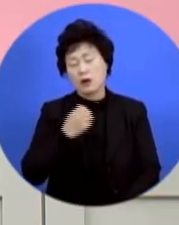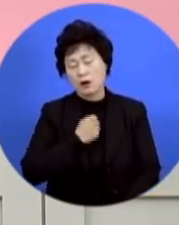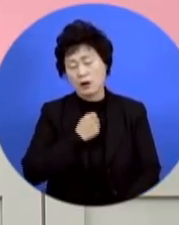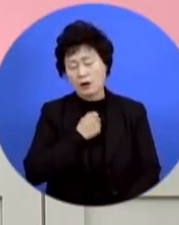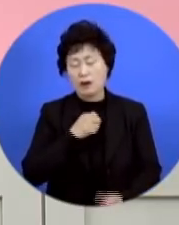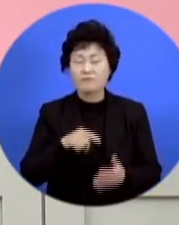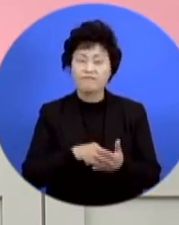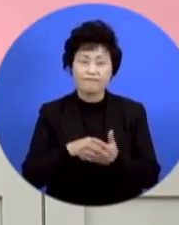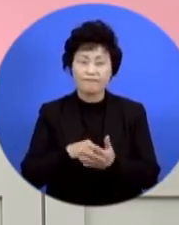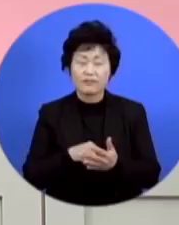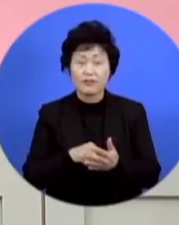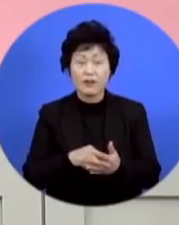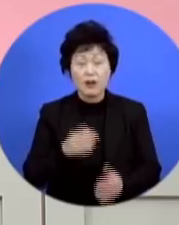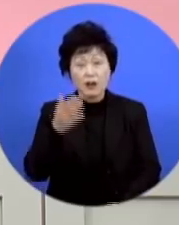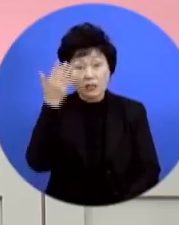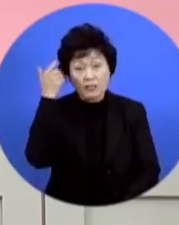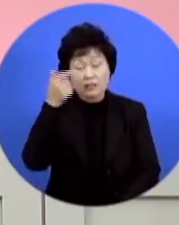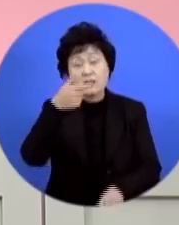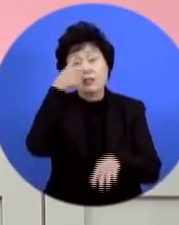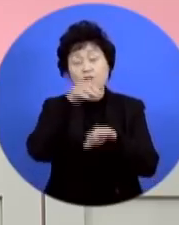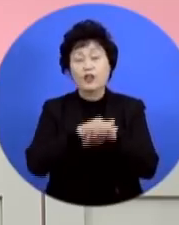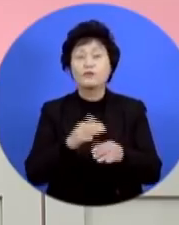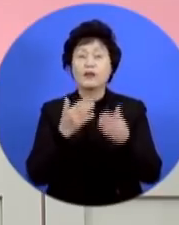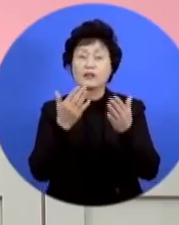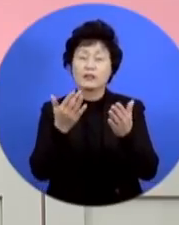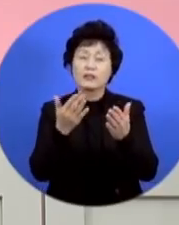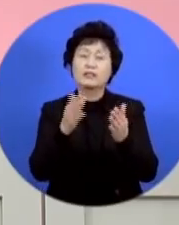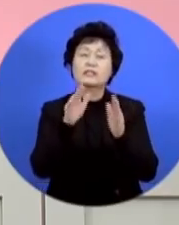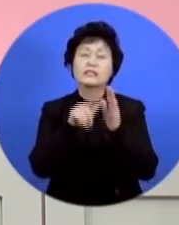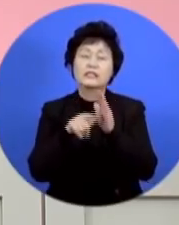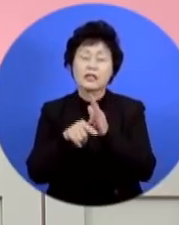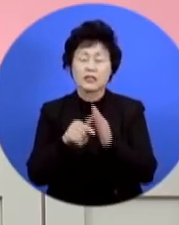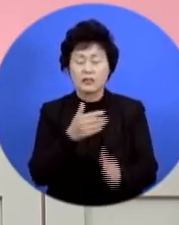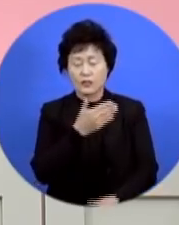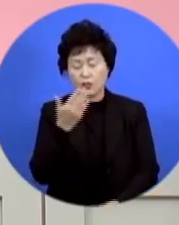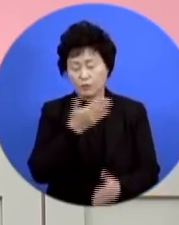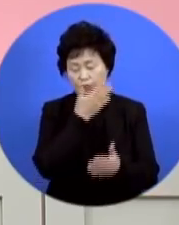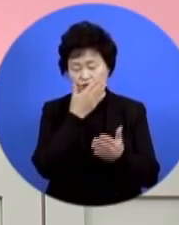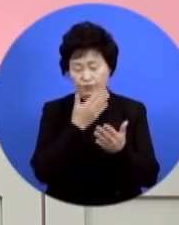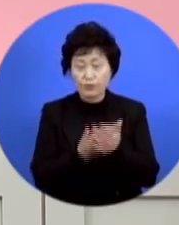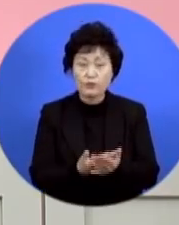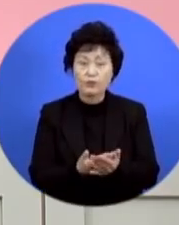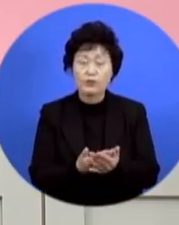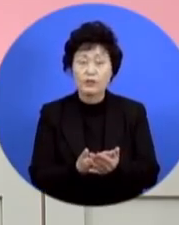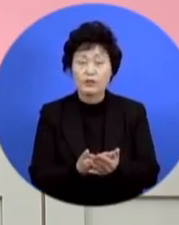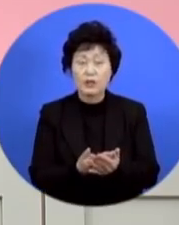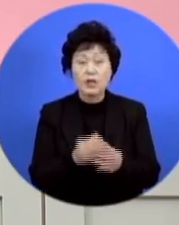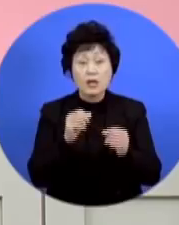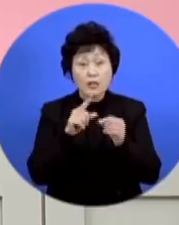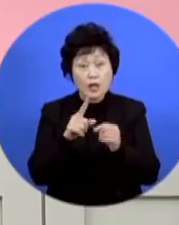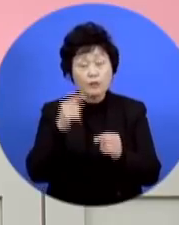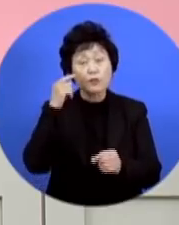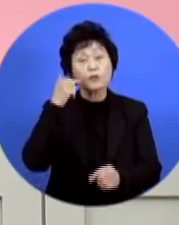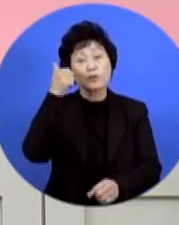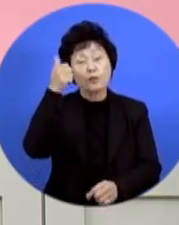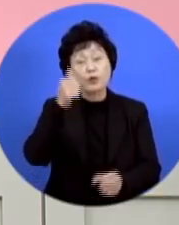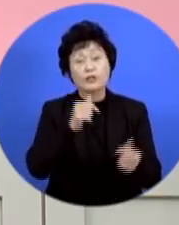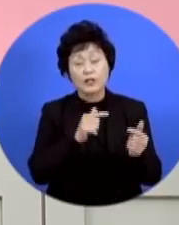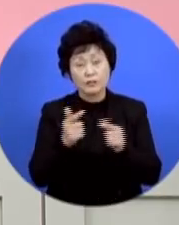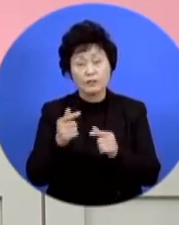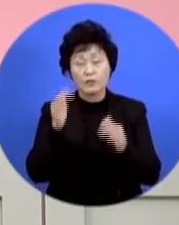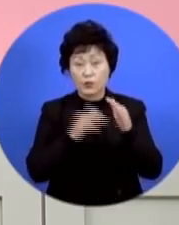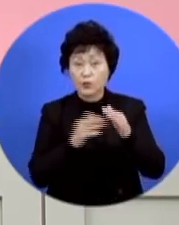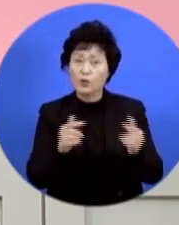소중했구나. 성도들도 집에서 온라인으로 보면서 울고 한국교회 대부분의 목사님들 성도들이 그렇지